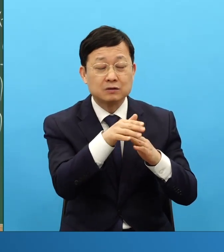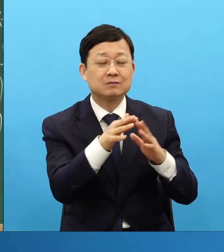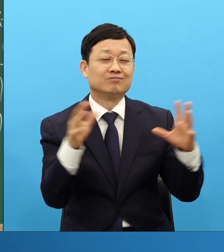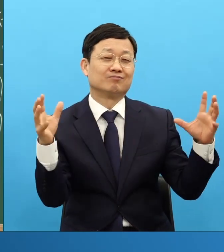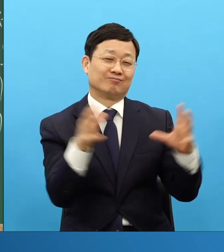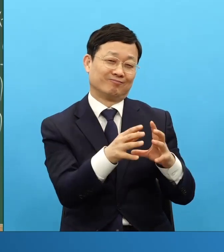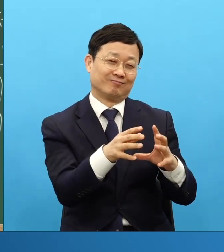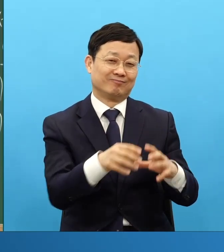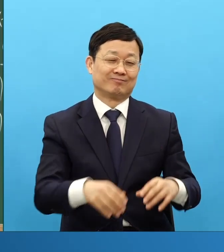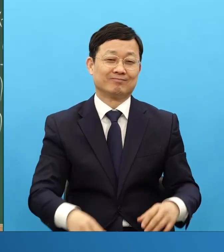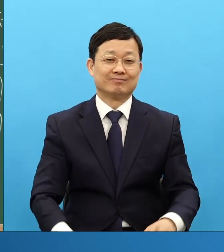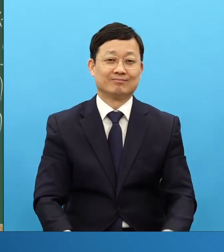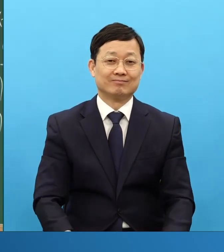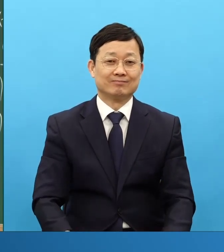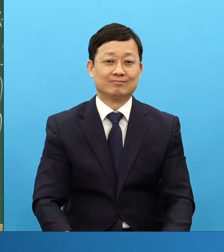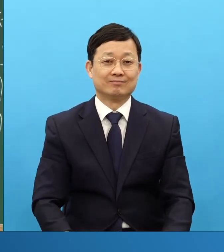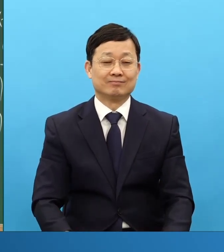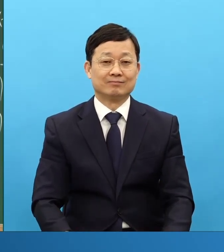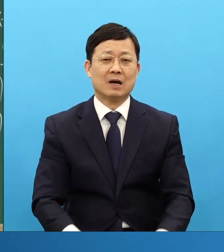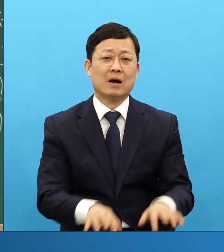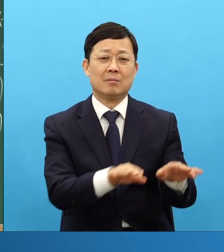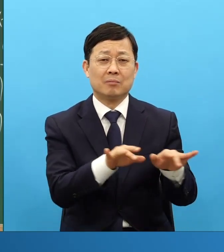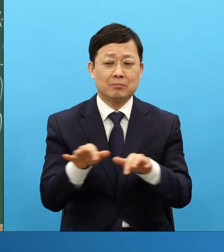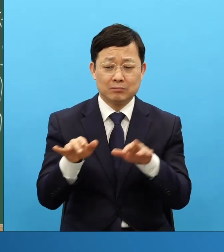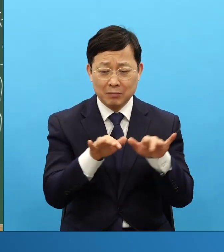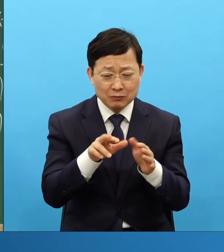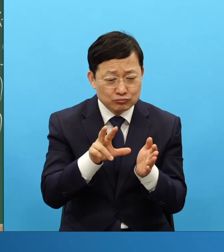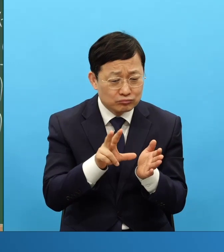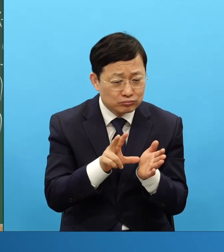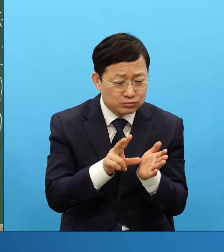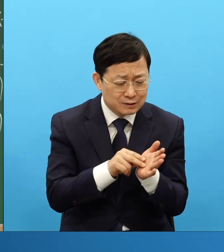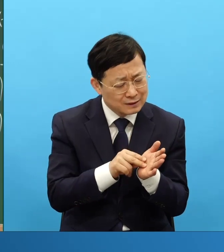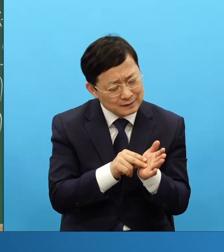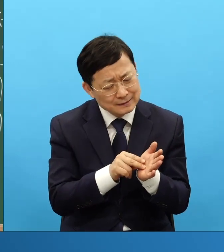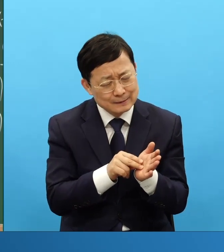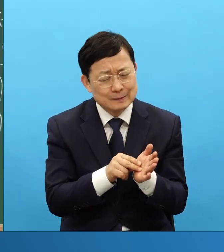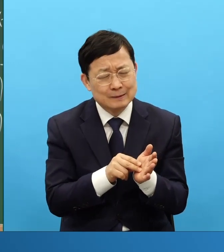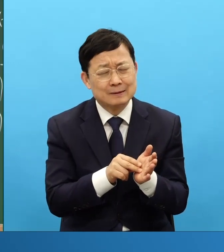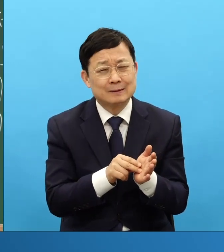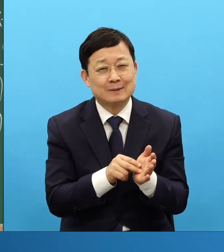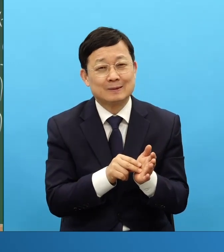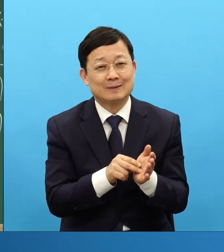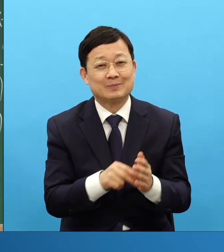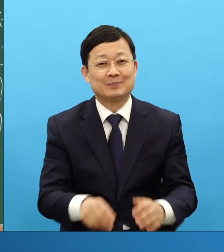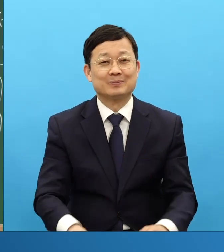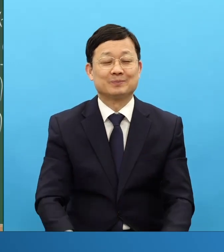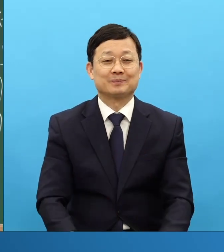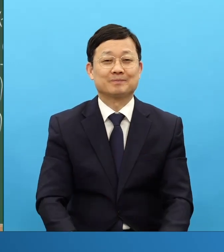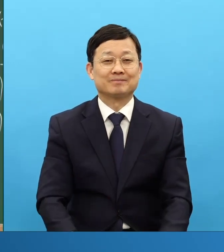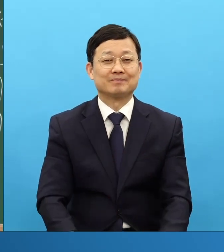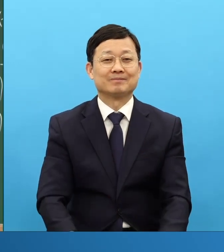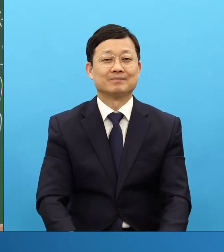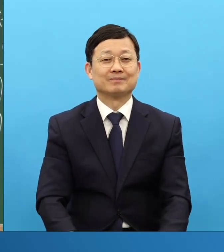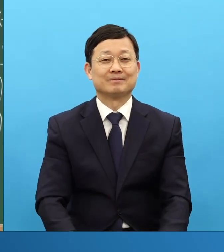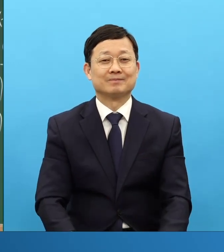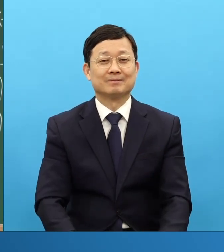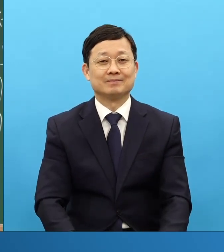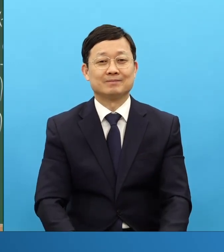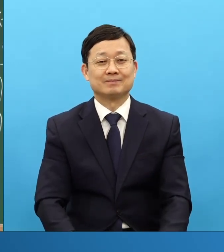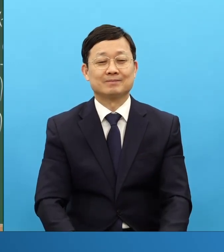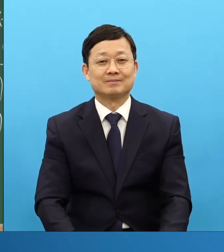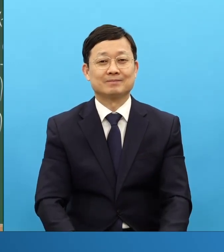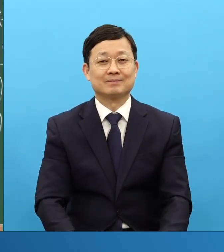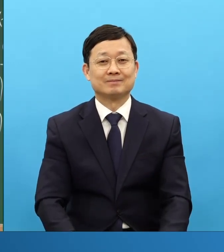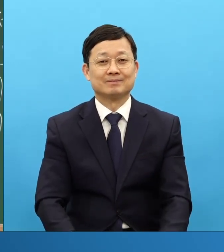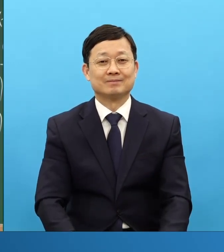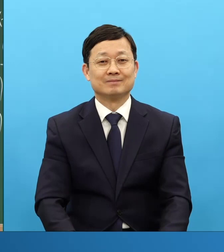그때는 제일 문제가 이제 이 반주지요. And the standard of measurement back then was to be a larger home. It would be great if they had a piano because they don't have things like these